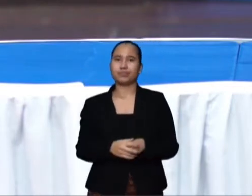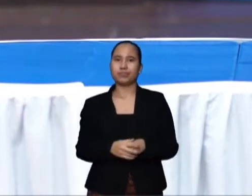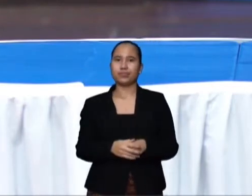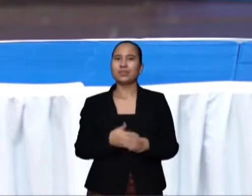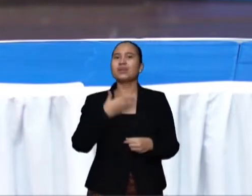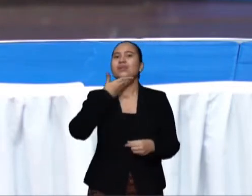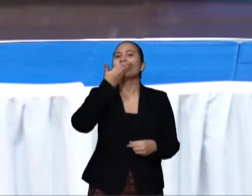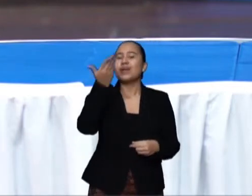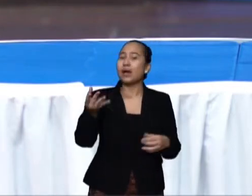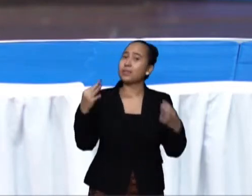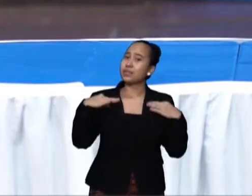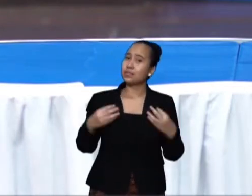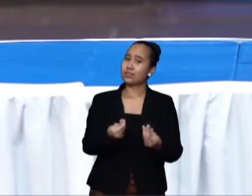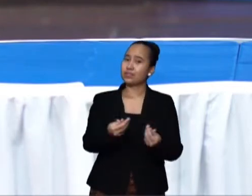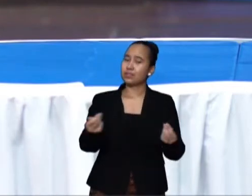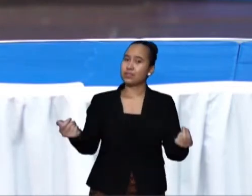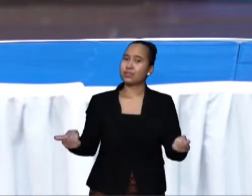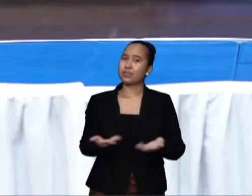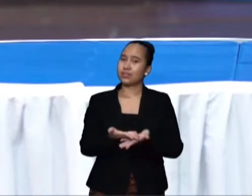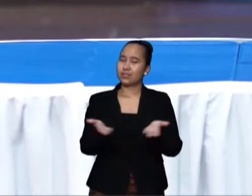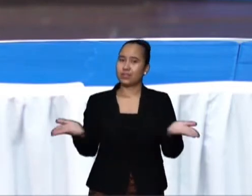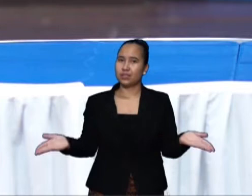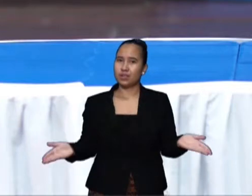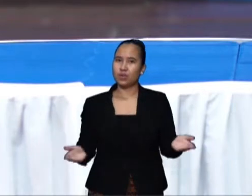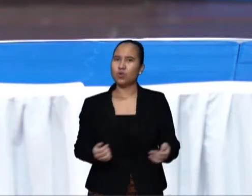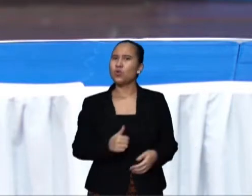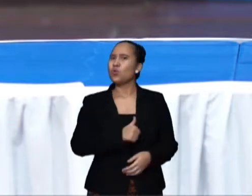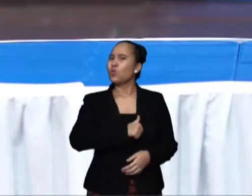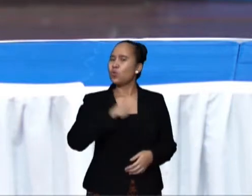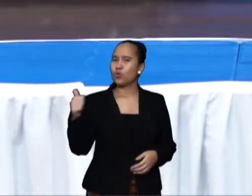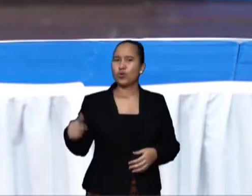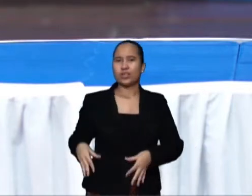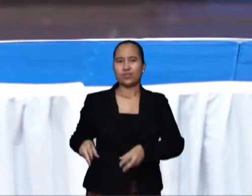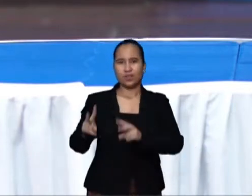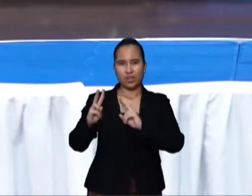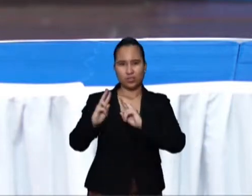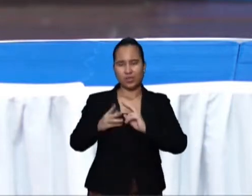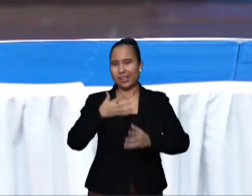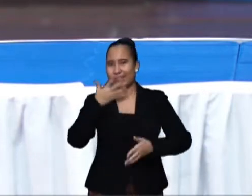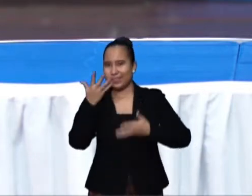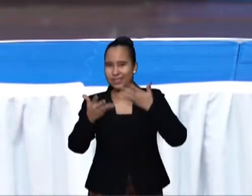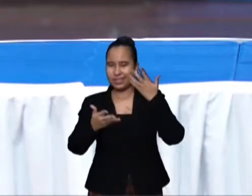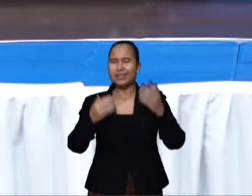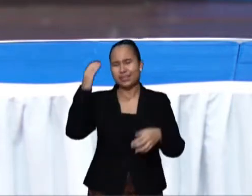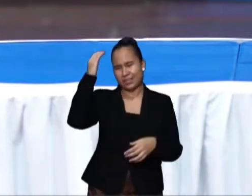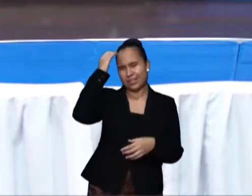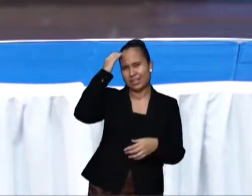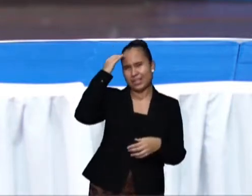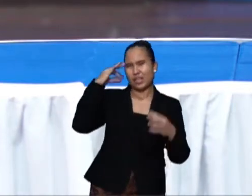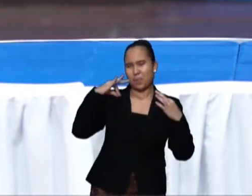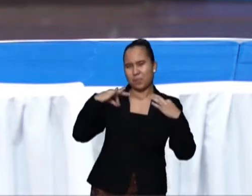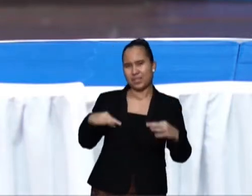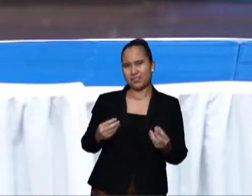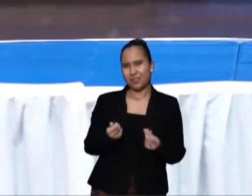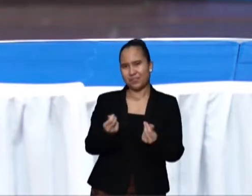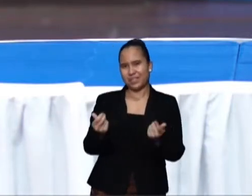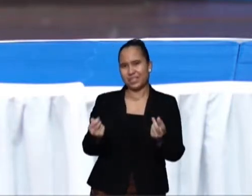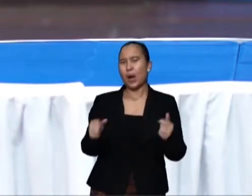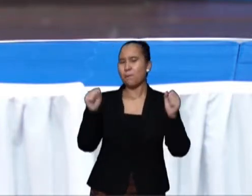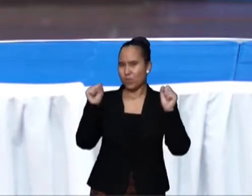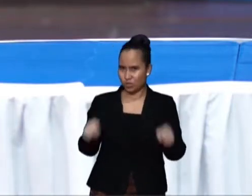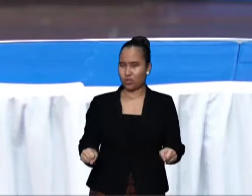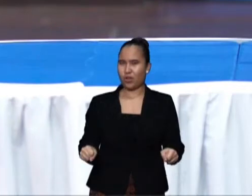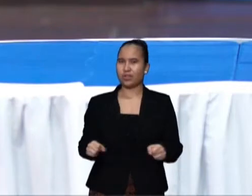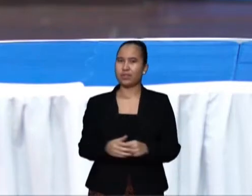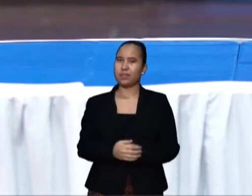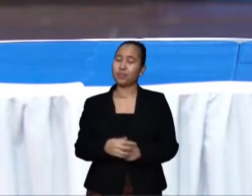na natuurlijk gedegen onderbouwing en goede verantwoording. Denk ik dat de minister van Financiën daarover een besluit zal nemen. Maar ik mag